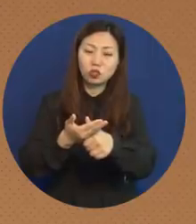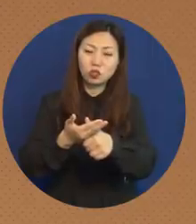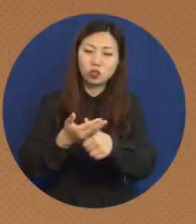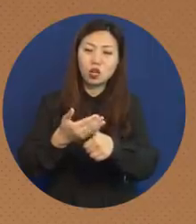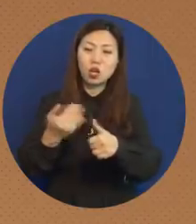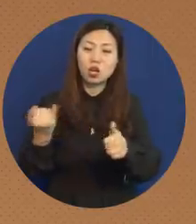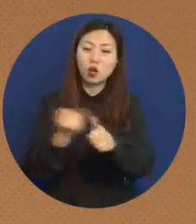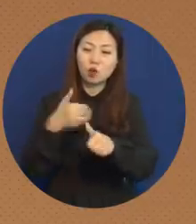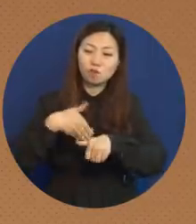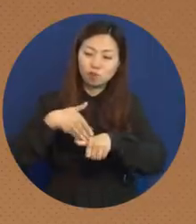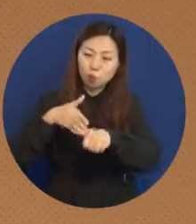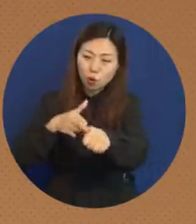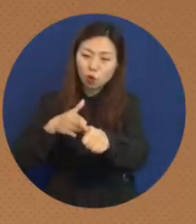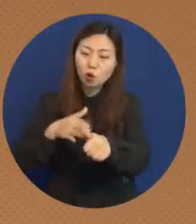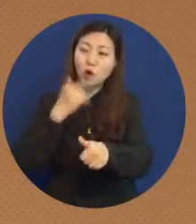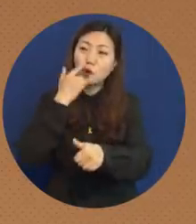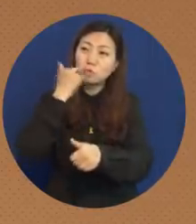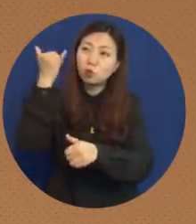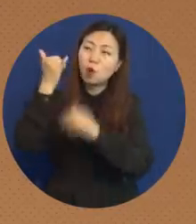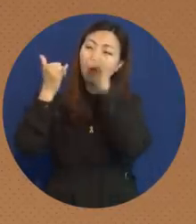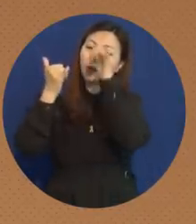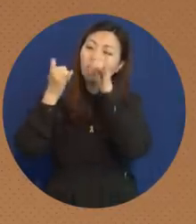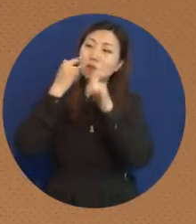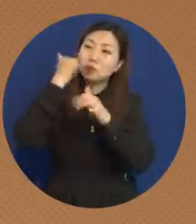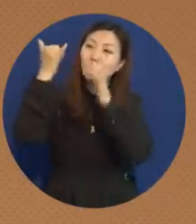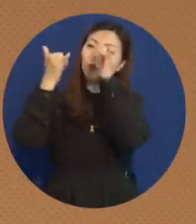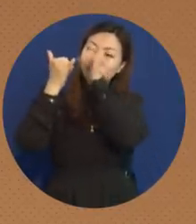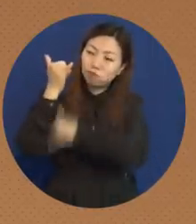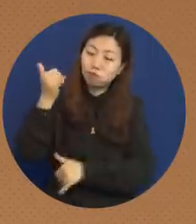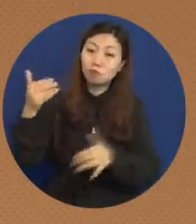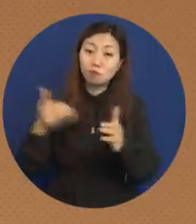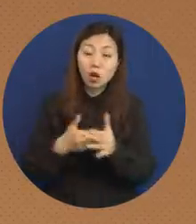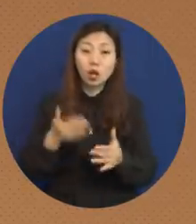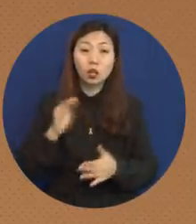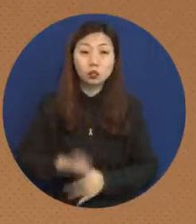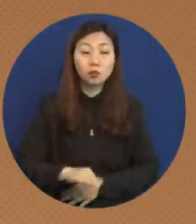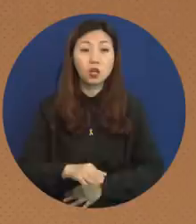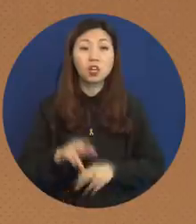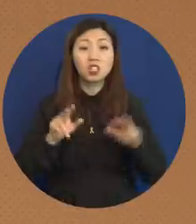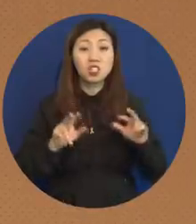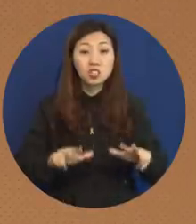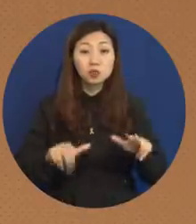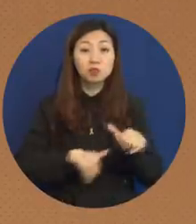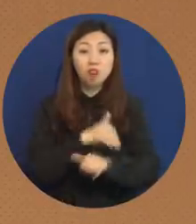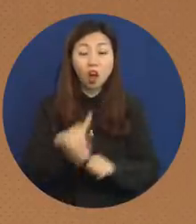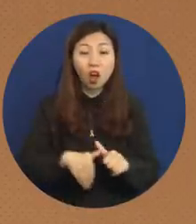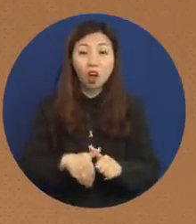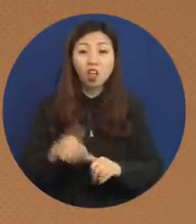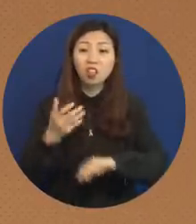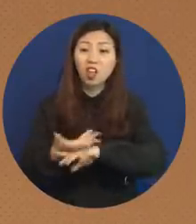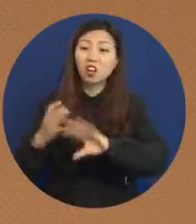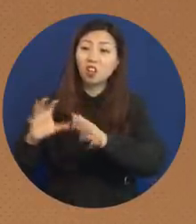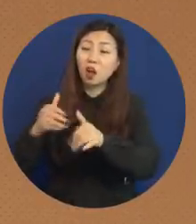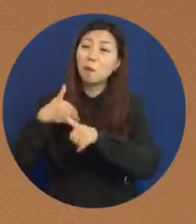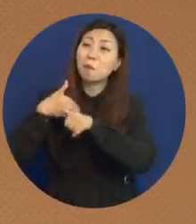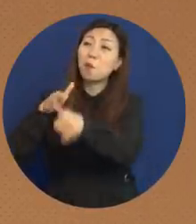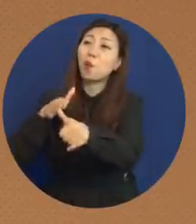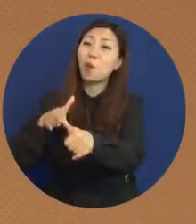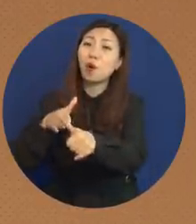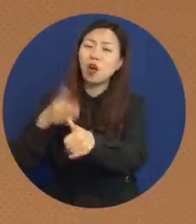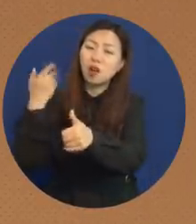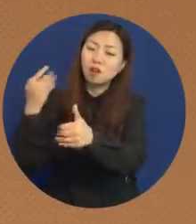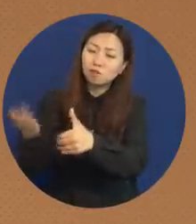참 크고 부모도 봉양하고 이렇게 하는데, 지금은 대학 유학까지 보내놓도록